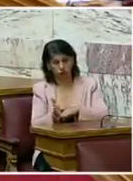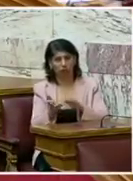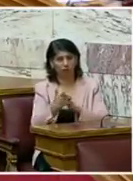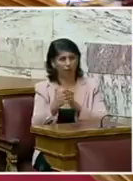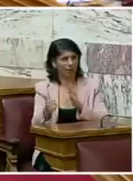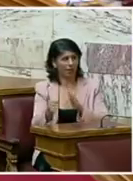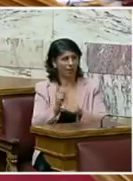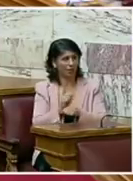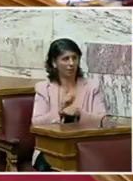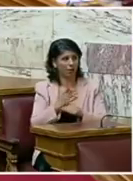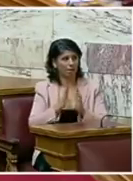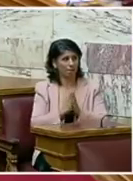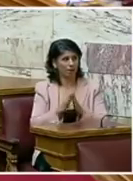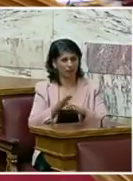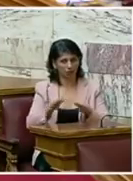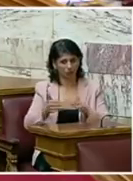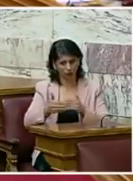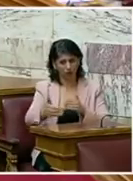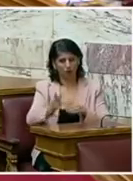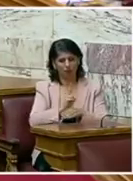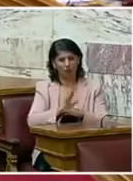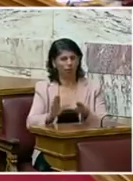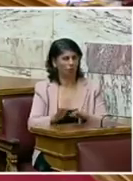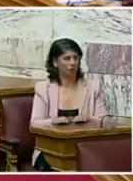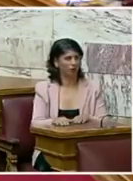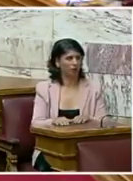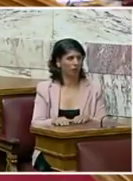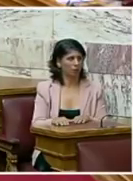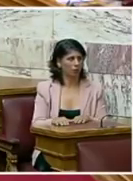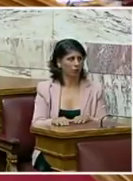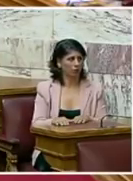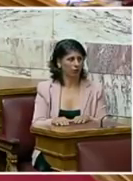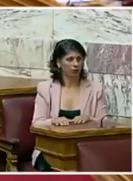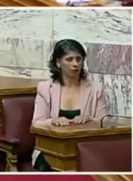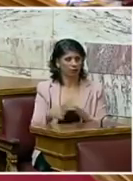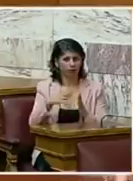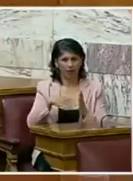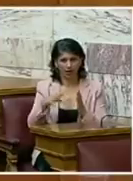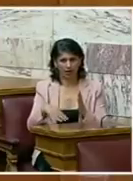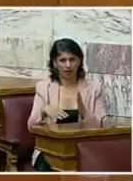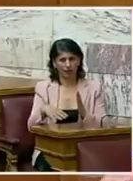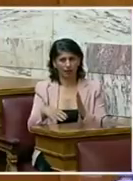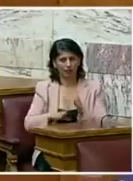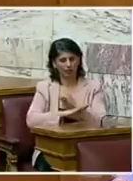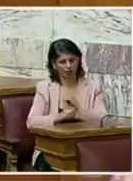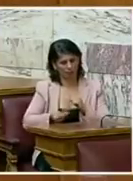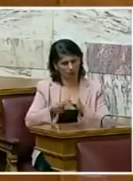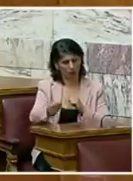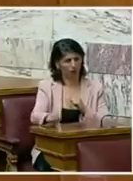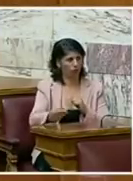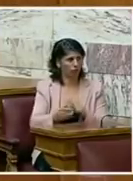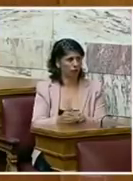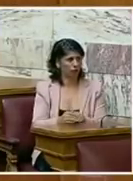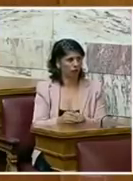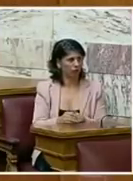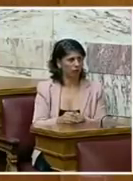σας παρακαλώ πολύ, ολοκληρώστε τα επόμενα δευτερόλεπτα. Εντάξει. Τότε αναλαμβάνω να δώσω τα έγγραφα, κύριε Πρόεδρε, κάτω στη γραμματεία. Και τελειώνω